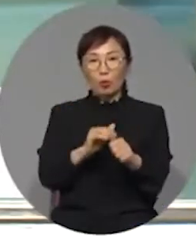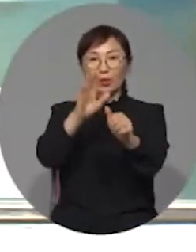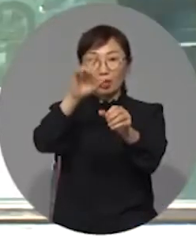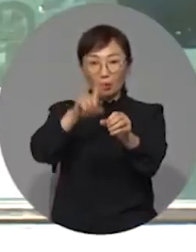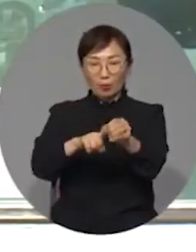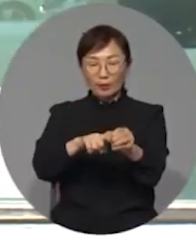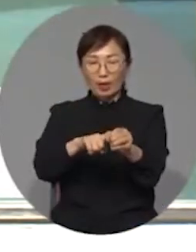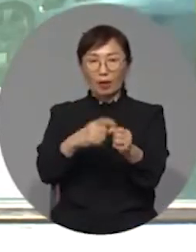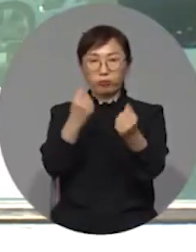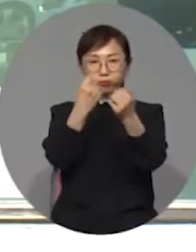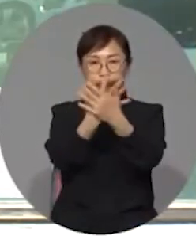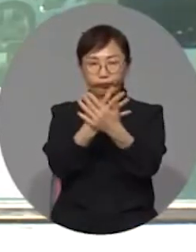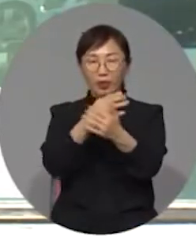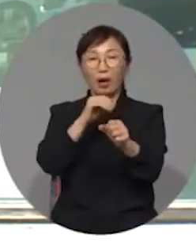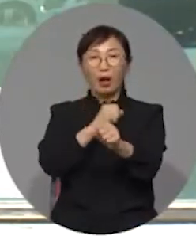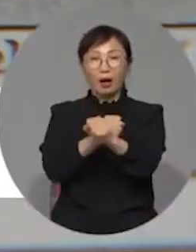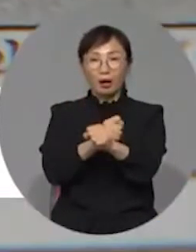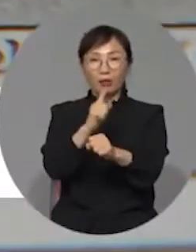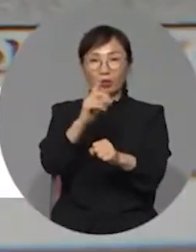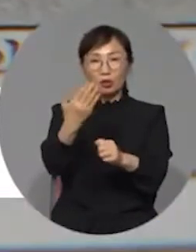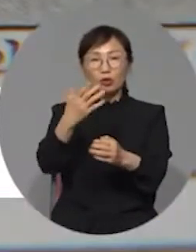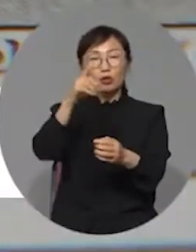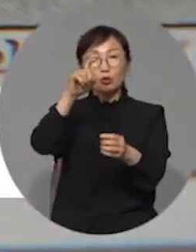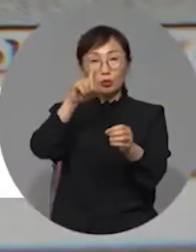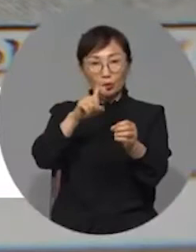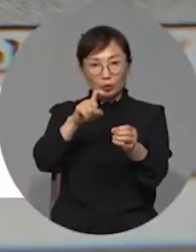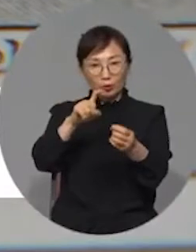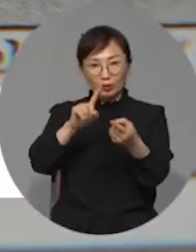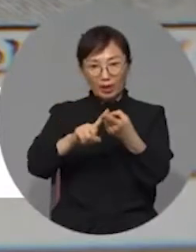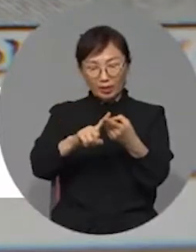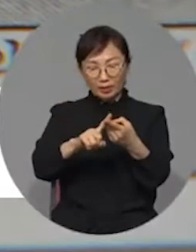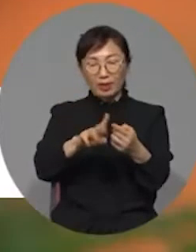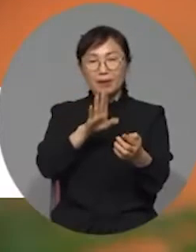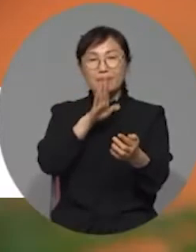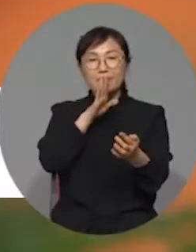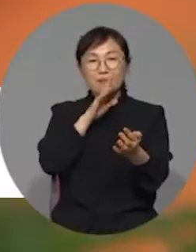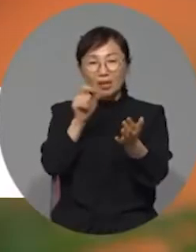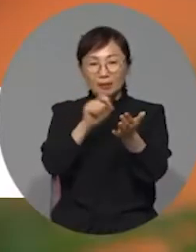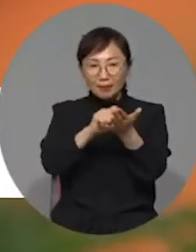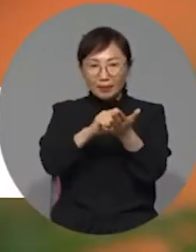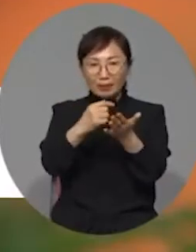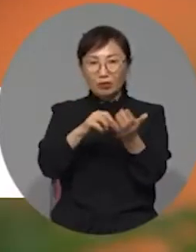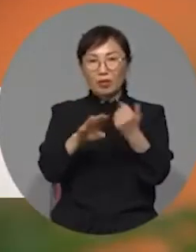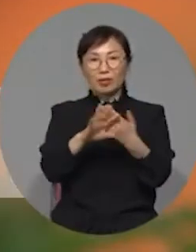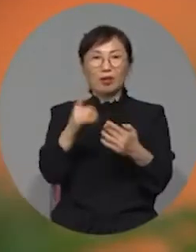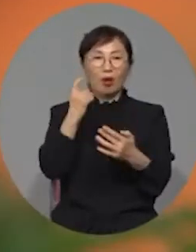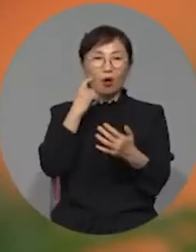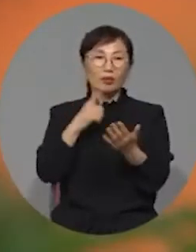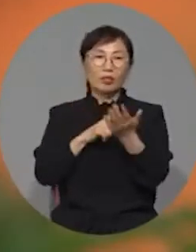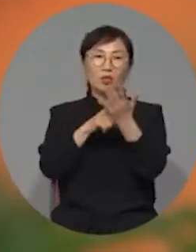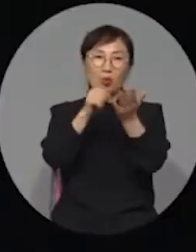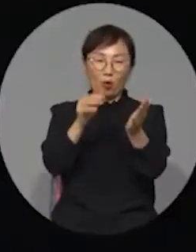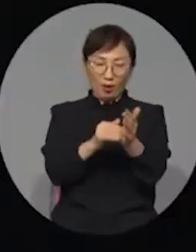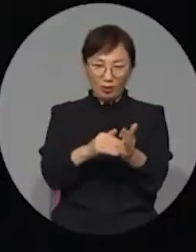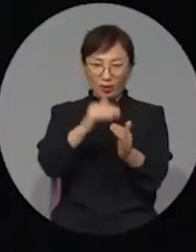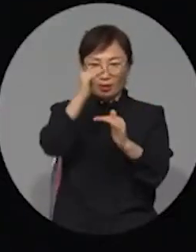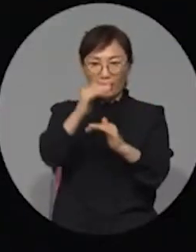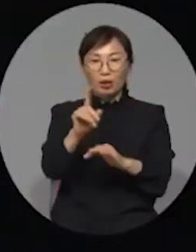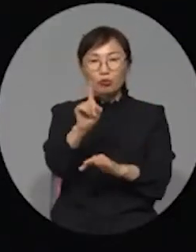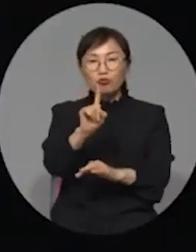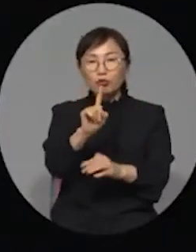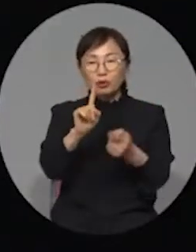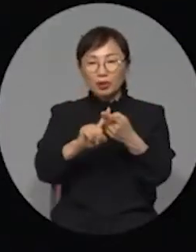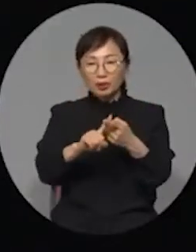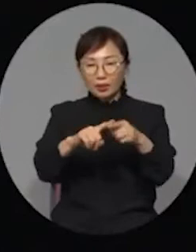목적은 숨긴 채 구급차 출동에 필요한 지령을 받아내려고 셀프 신고를 한 겁니다. 신고 내용이